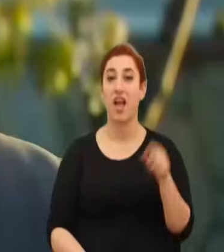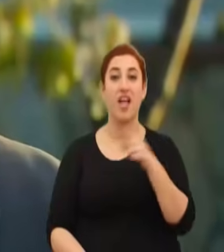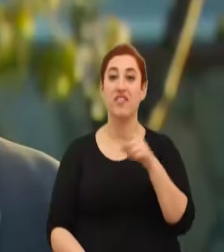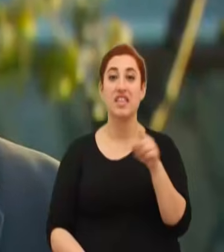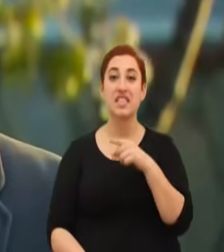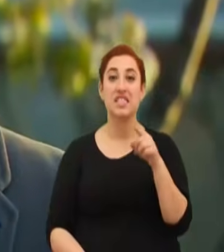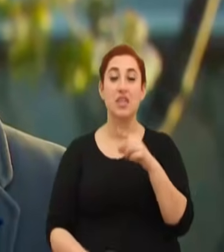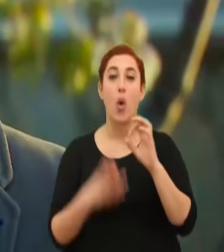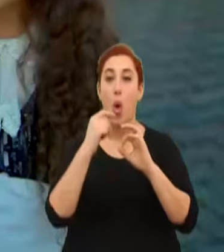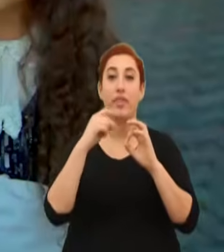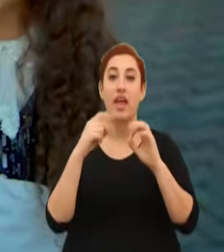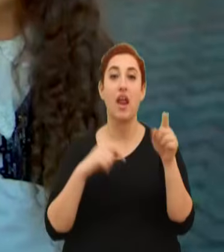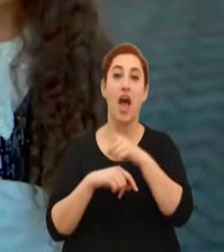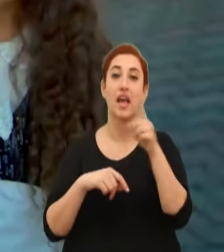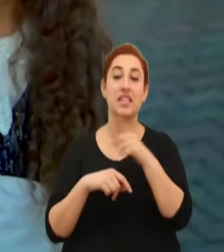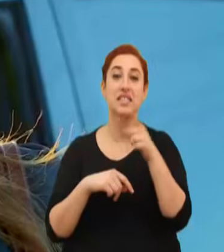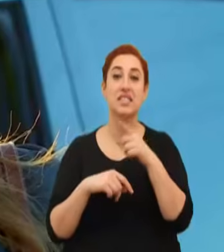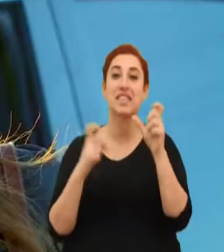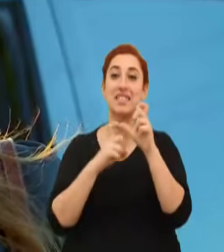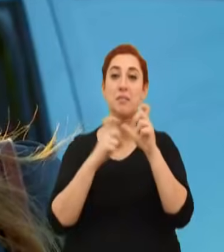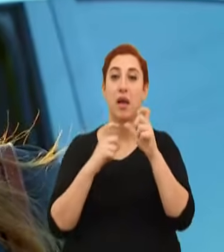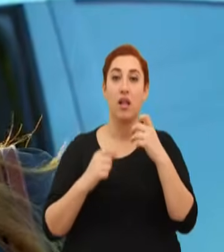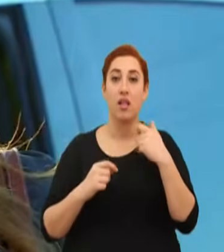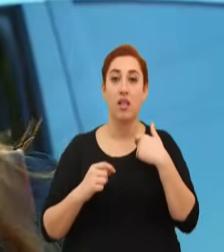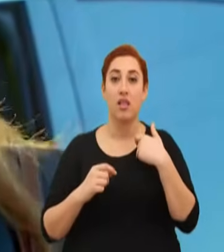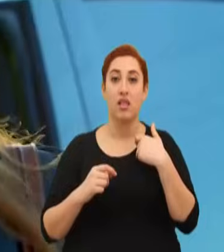Hangisi Önder, hangisi Sibel?